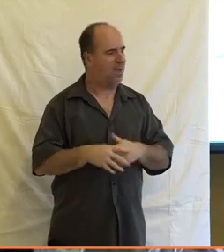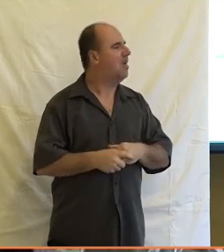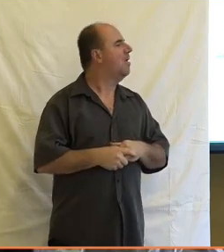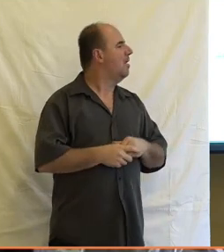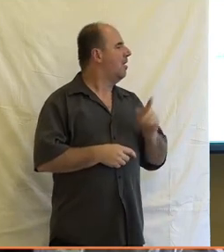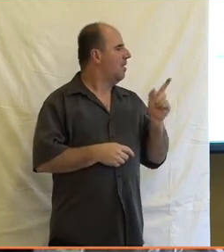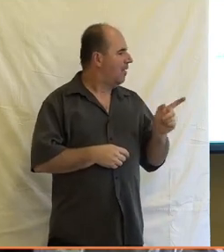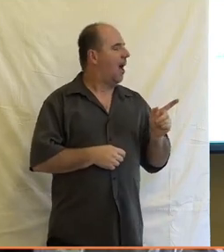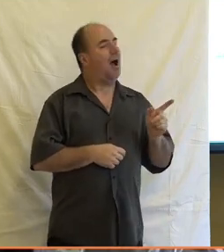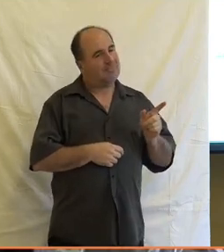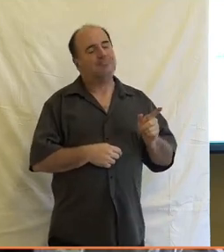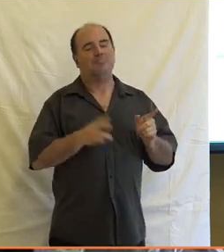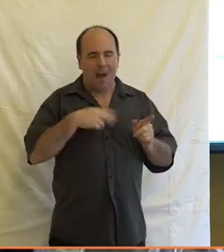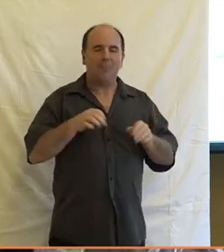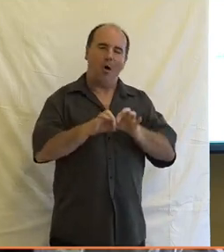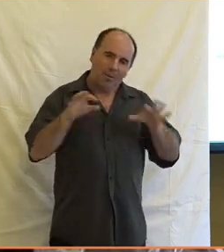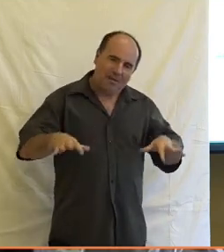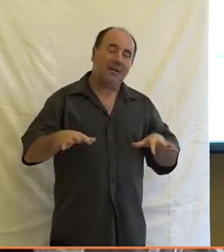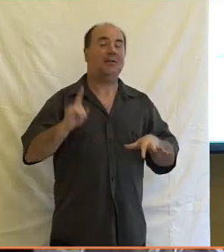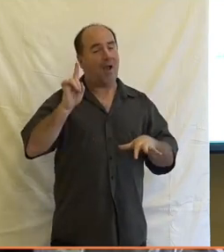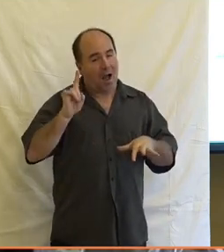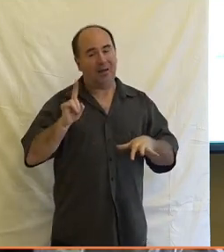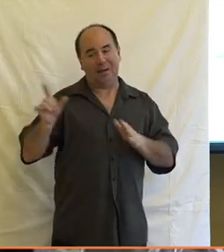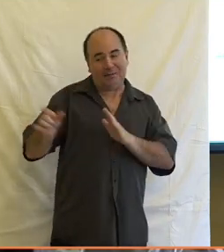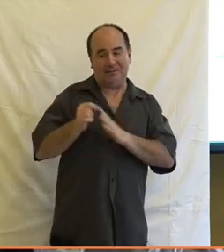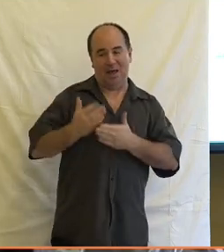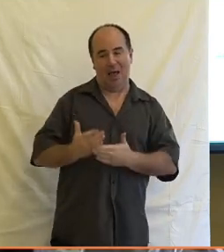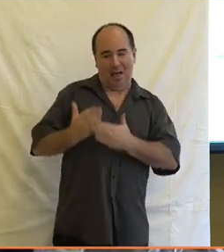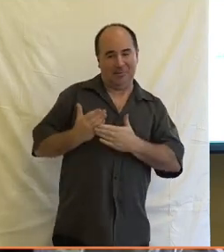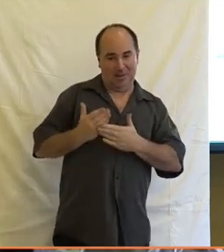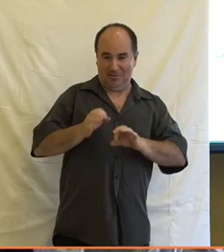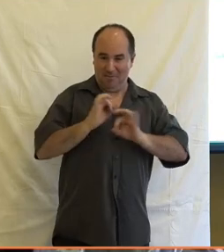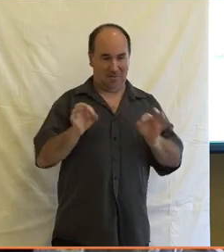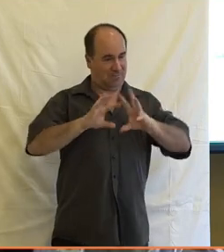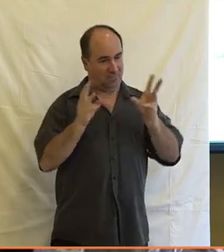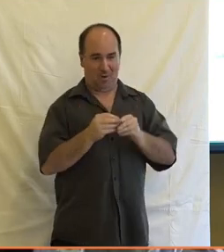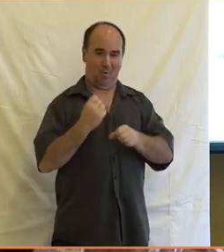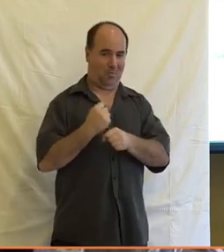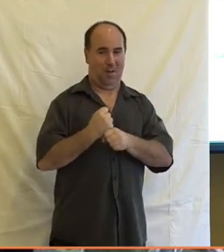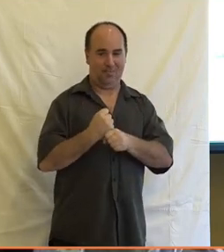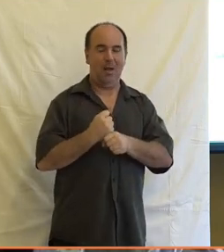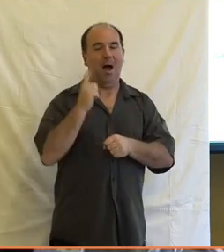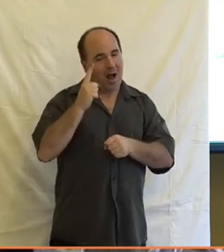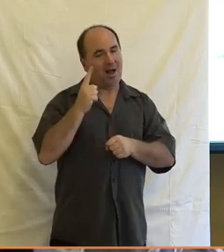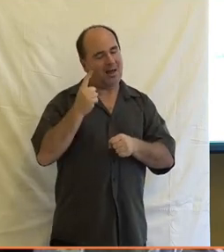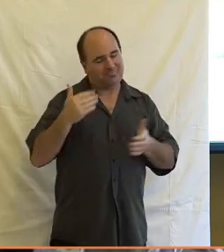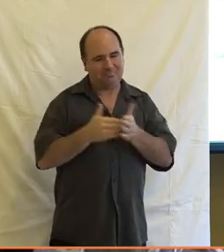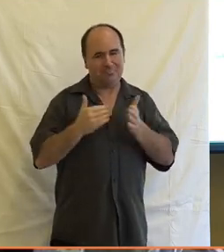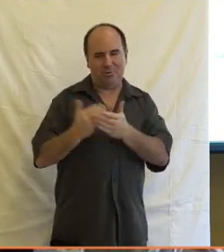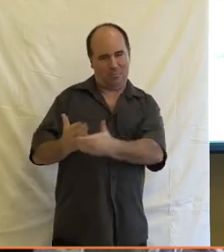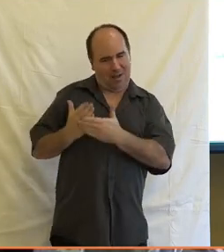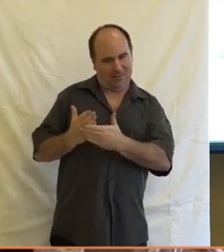fungovat, byť s omezeními, s asistencí, ale vlastně mohla jsem alespoň ovládat svou levou ruku, kterou jsem do té doby